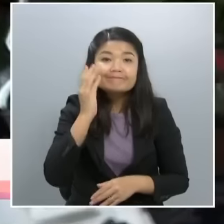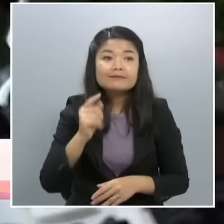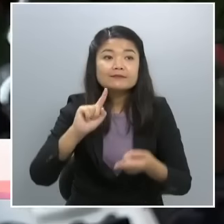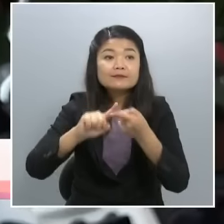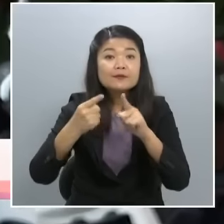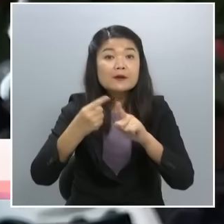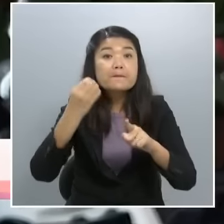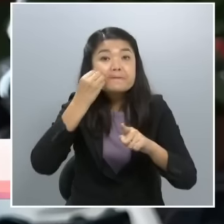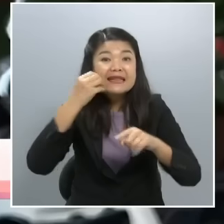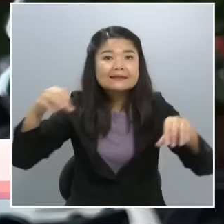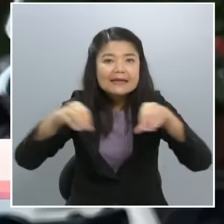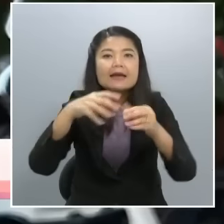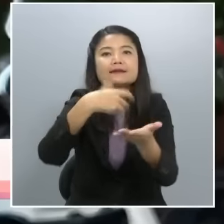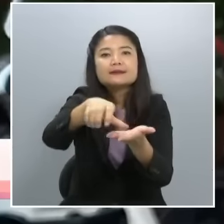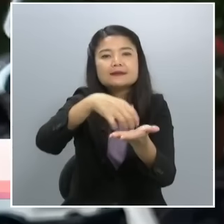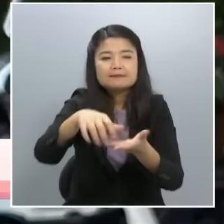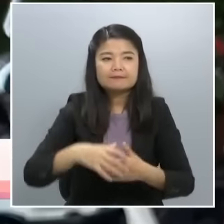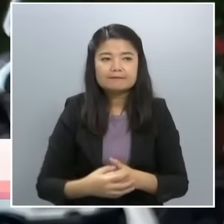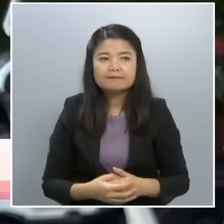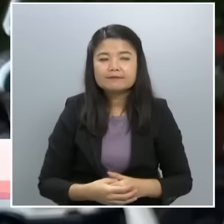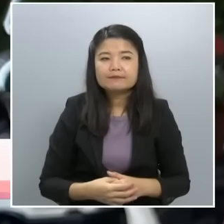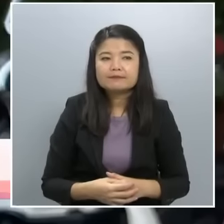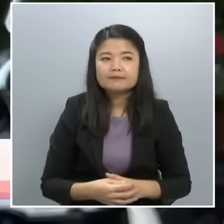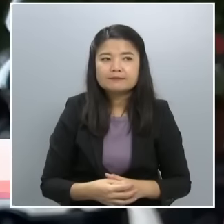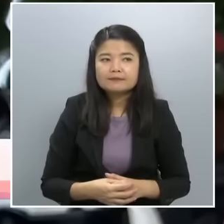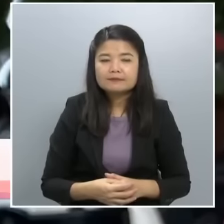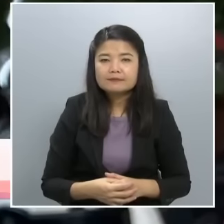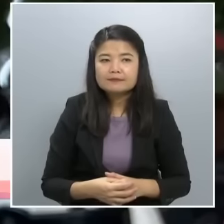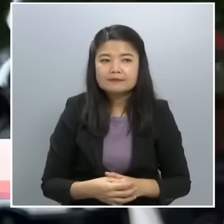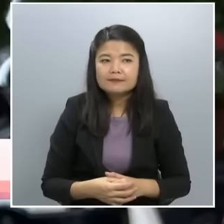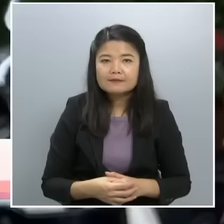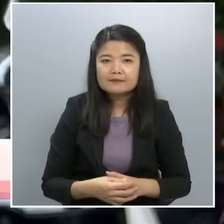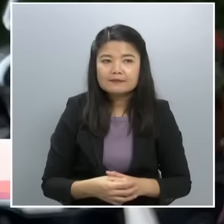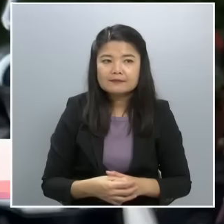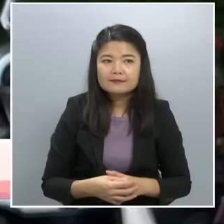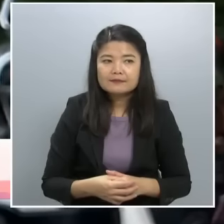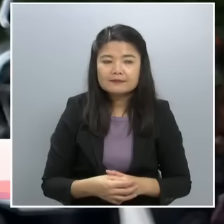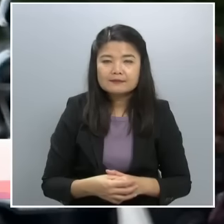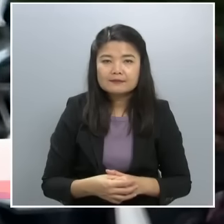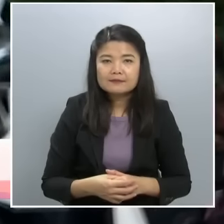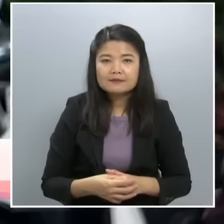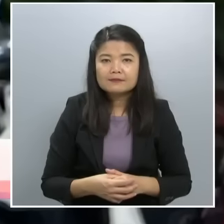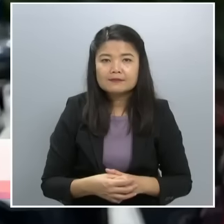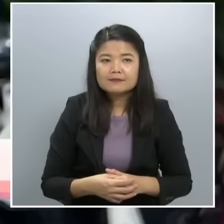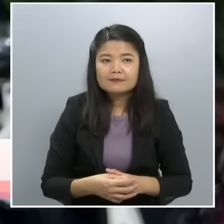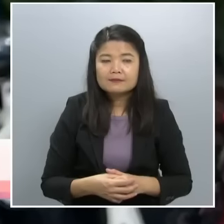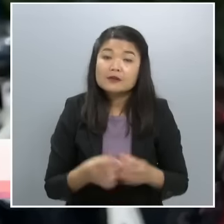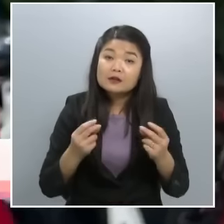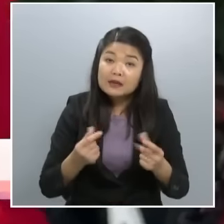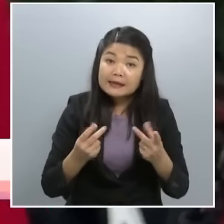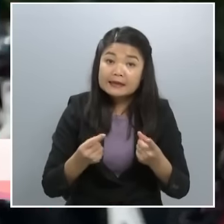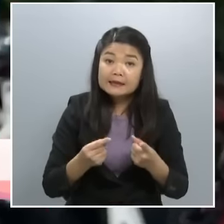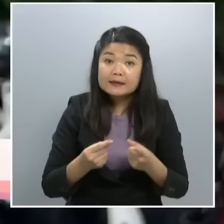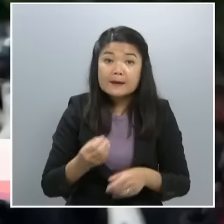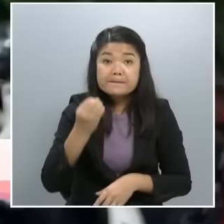เรื่องเมื่อ 2-3 ปีที่แล้วจบไปแล้วใช่ ไ ห มไม่จบไปแล้ว จบไปแล้ว ไอ้นั้นที่เขาลงนั้นของเขา ของพี่ที่ไปเต้นหน้าบ้านเขาส